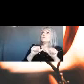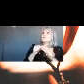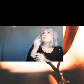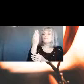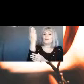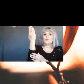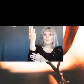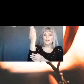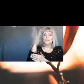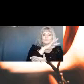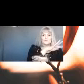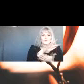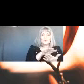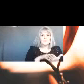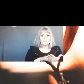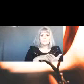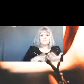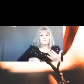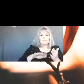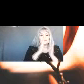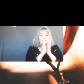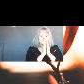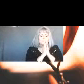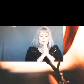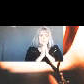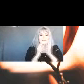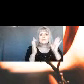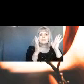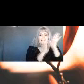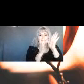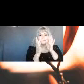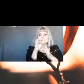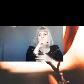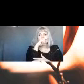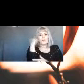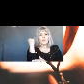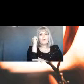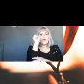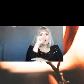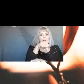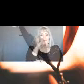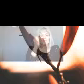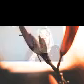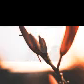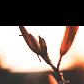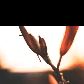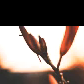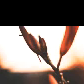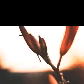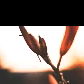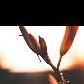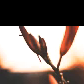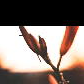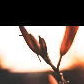stories by U story kan inpas. Ons bid dit in die naam van Jesus. Amen.